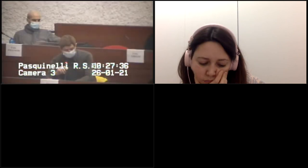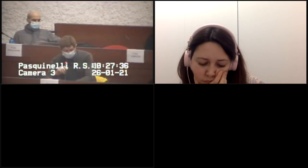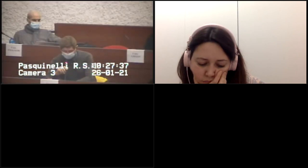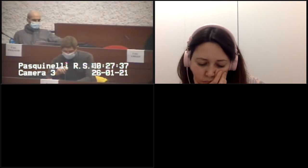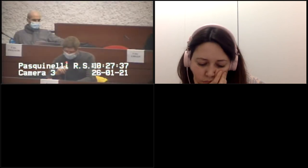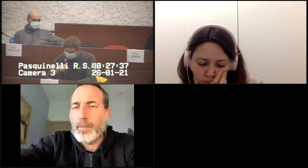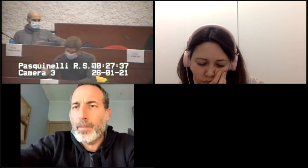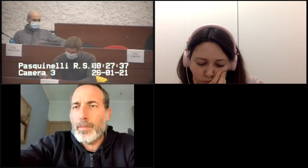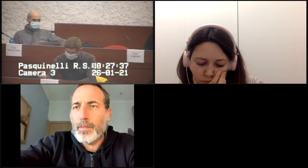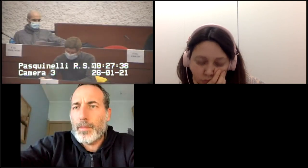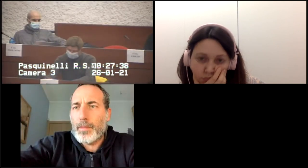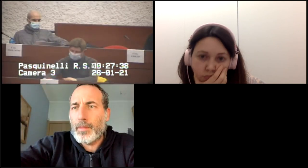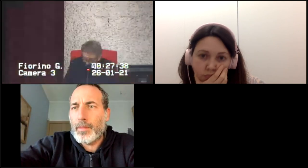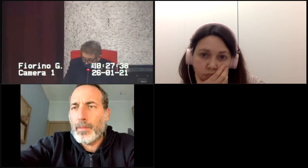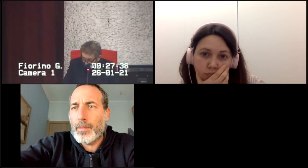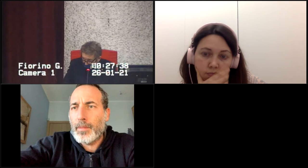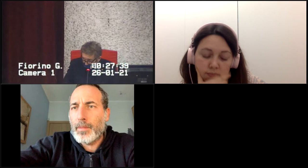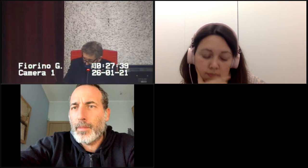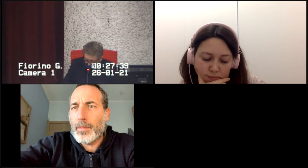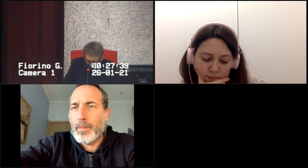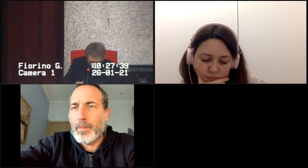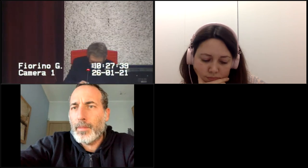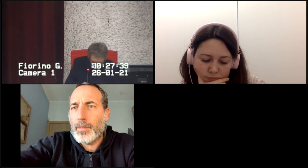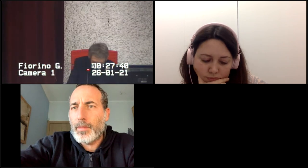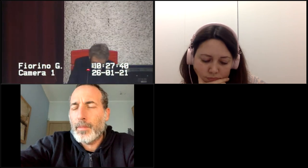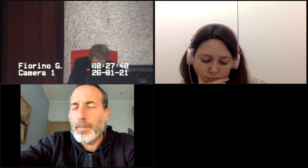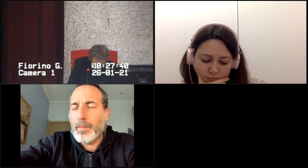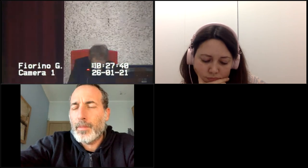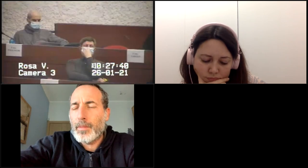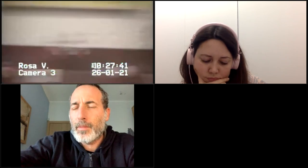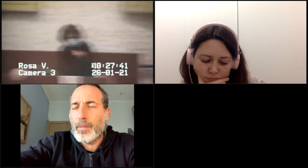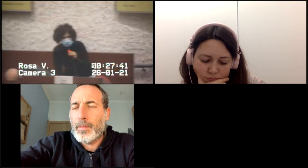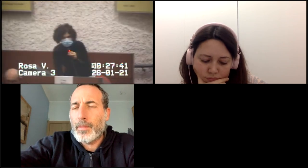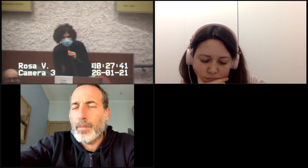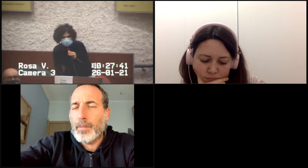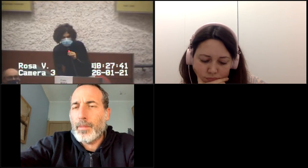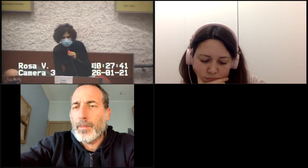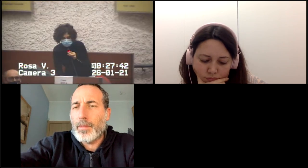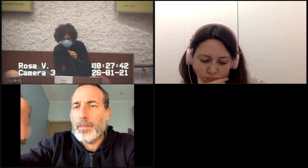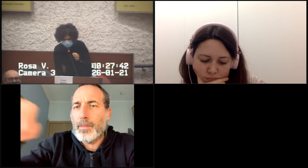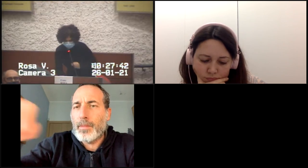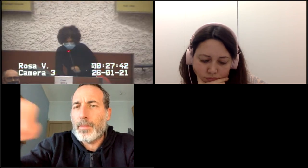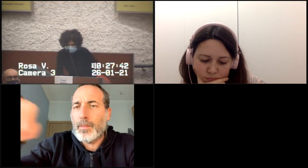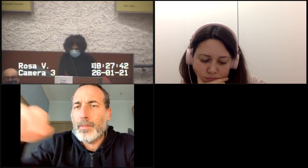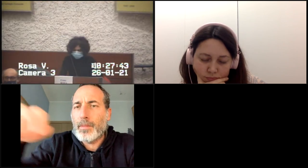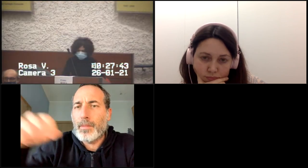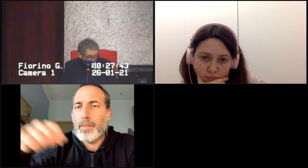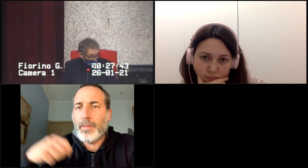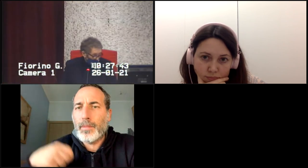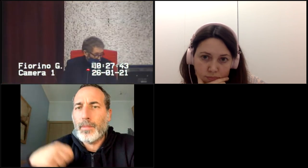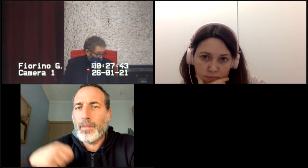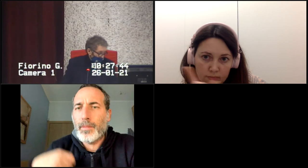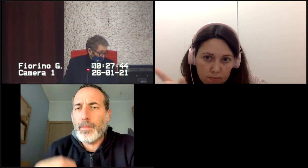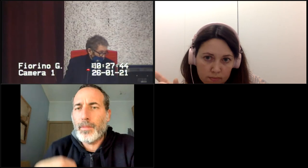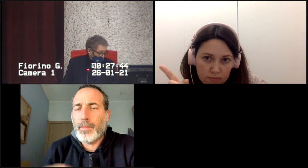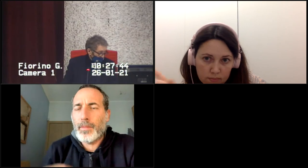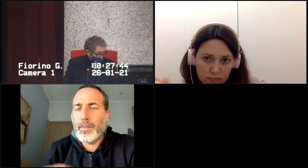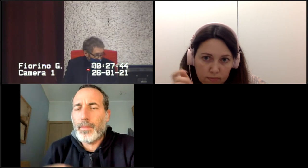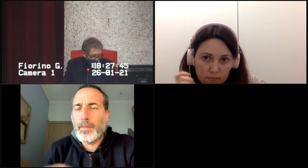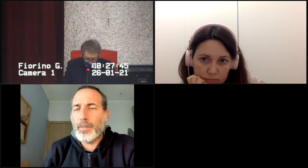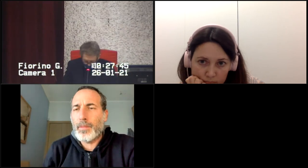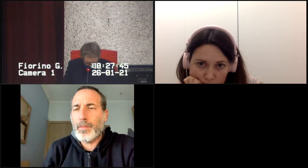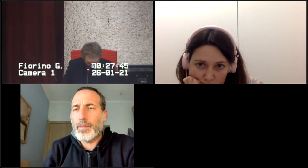Presidente, favorevoli. Forza Italia, consigliera Rosa. Grazie Presidente, favorevole. Partito